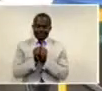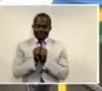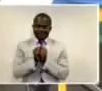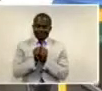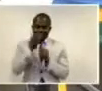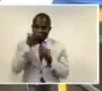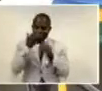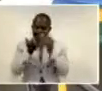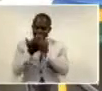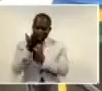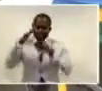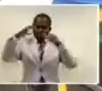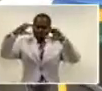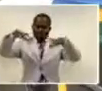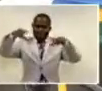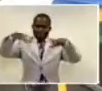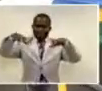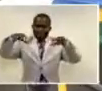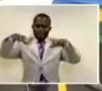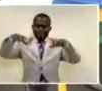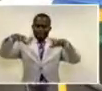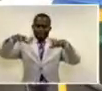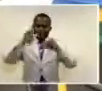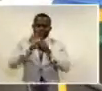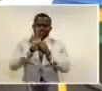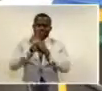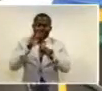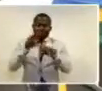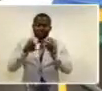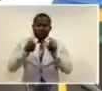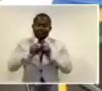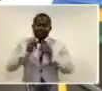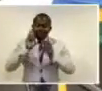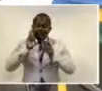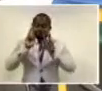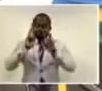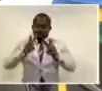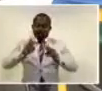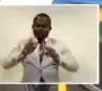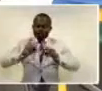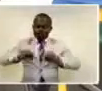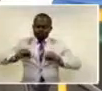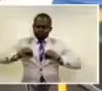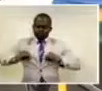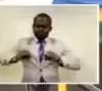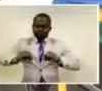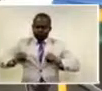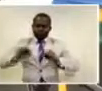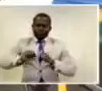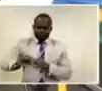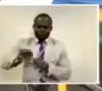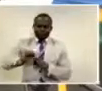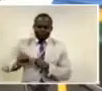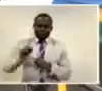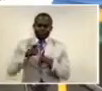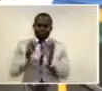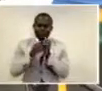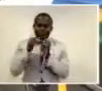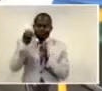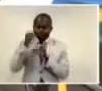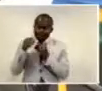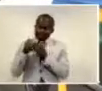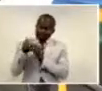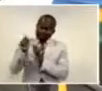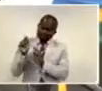haramutse imvura y'umuvumbi ariko nk'uko mubireba aha bahanyeganyije kandi ngo iyo baje